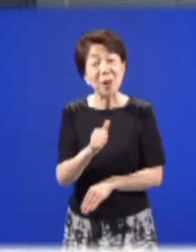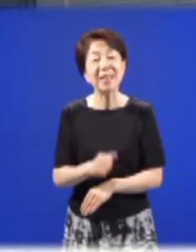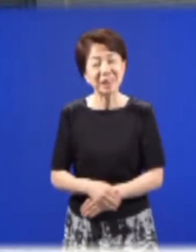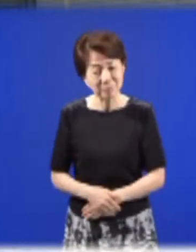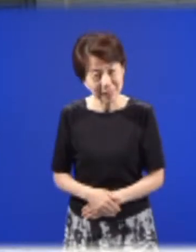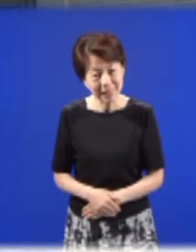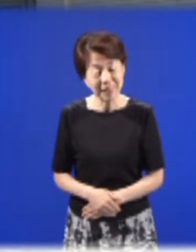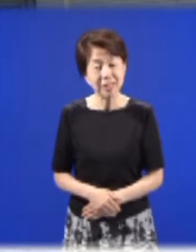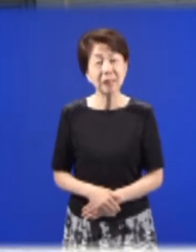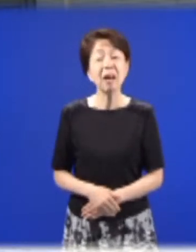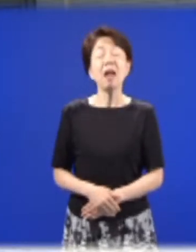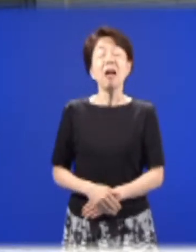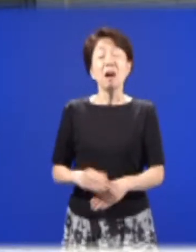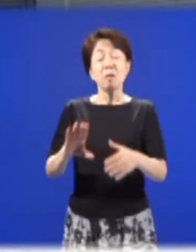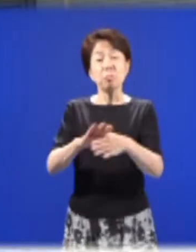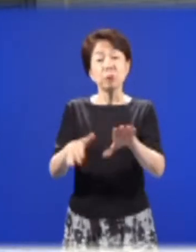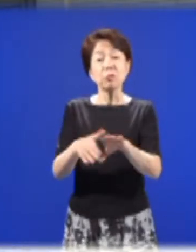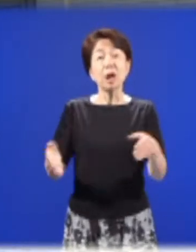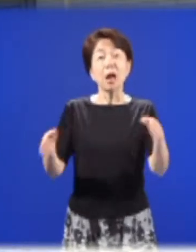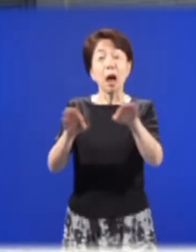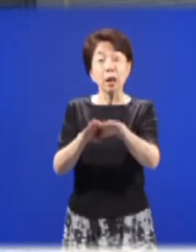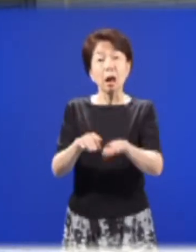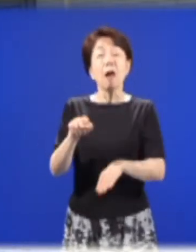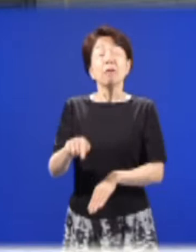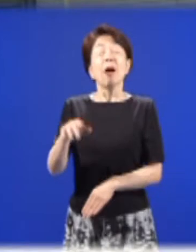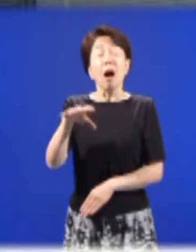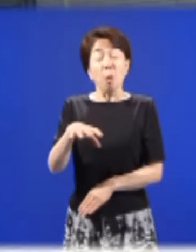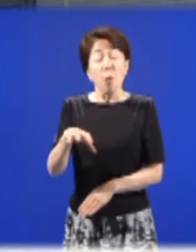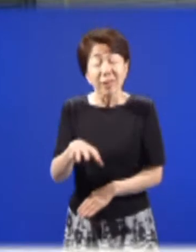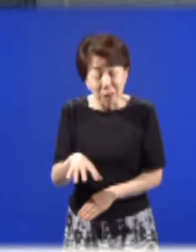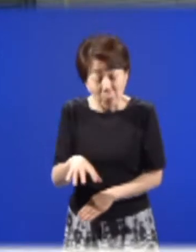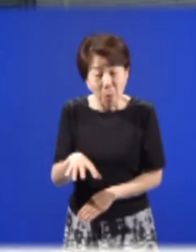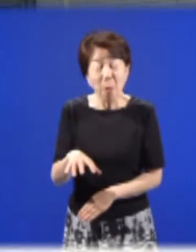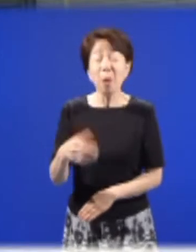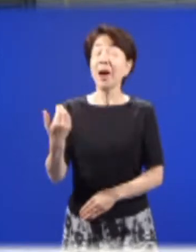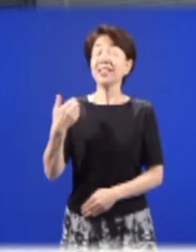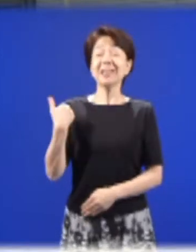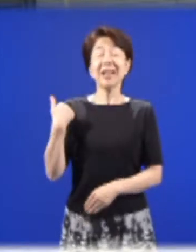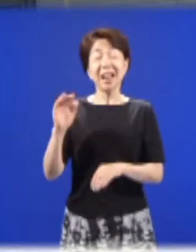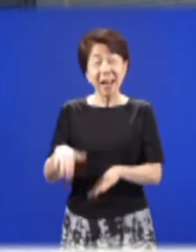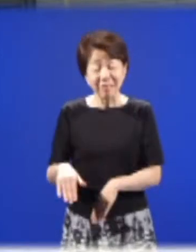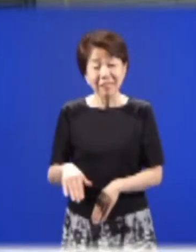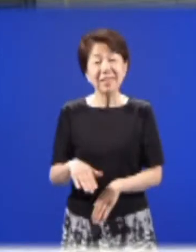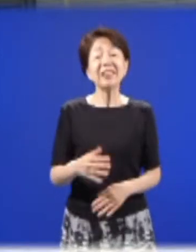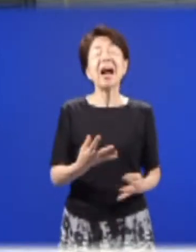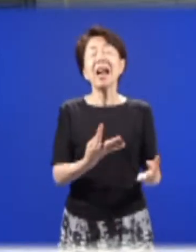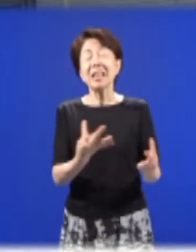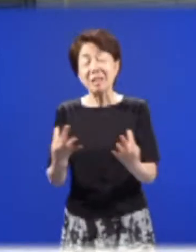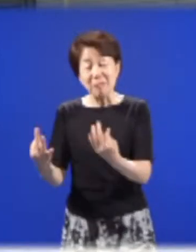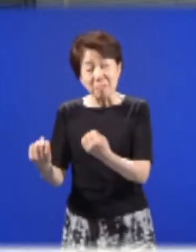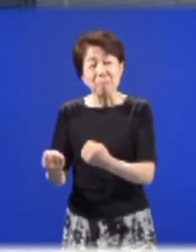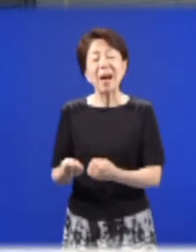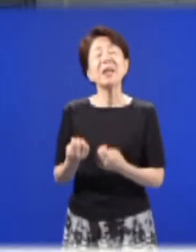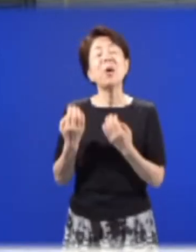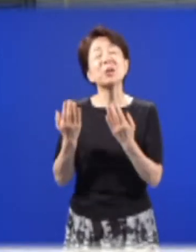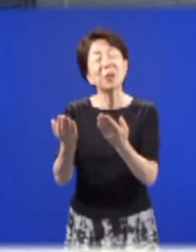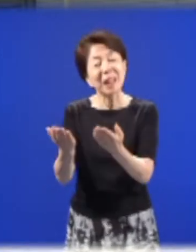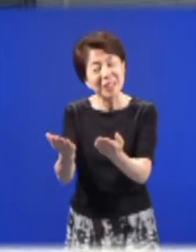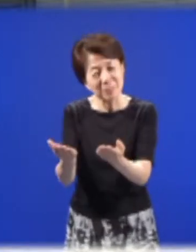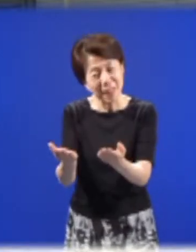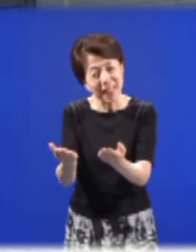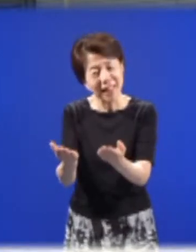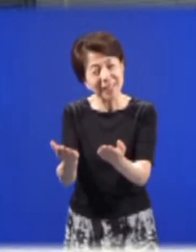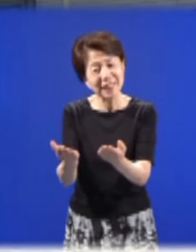文化会館ってこんなところなんだ、知らなかったっていう発見を皆さんにお届けします